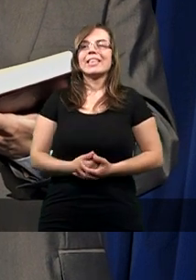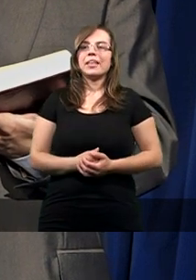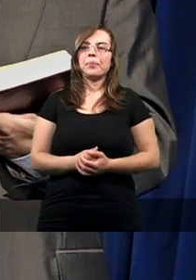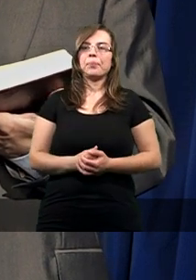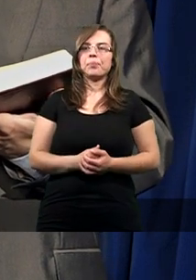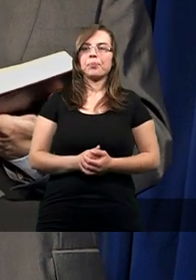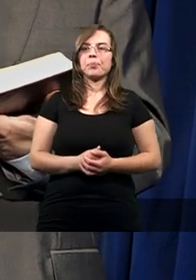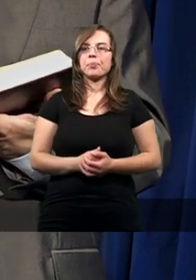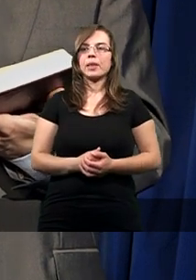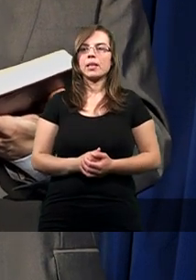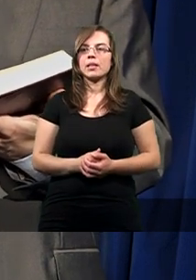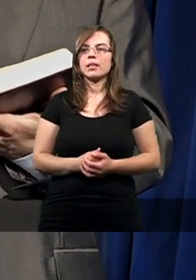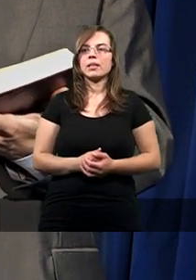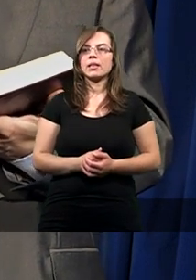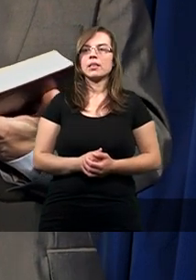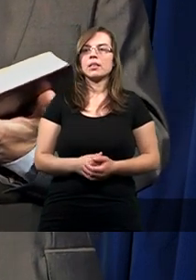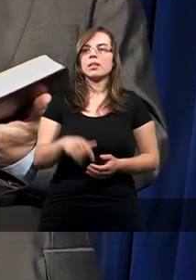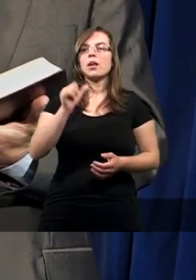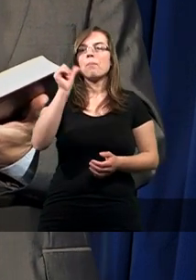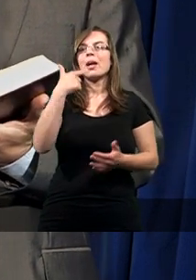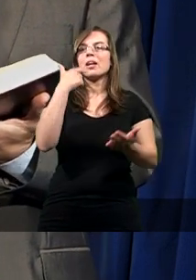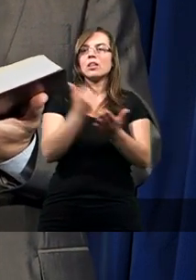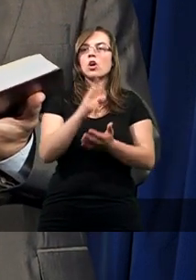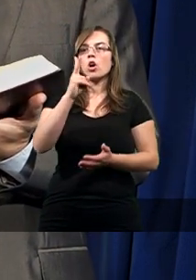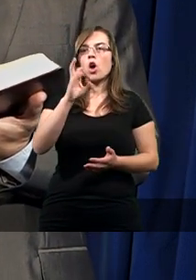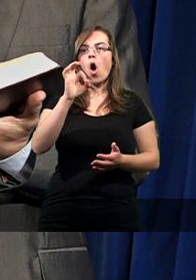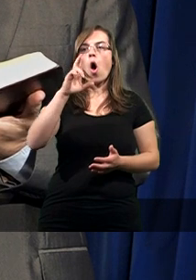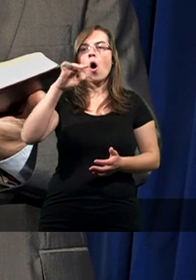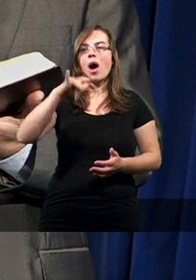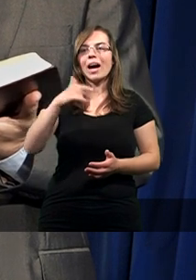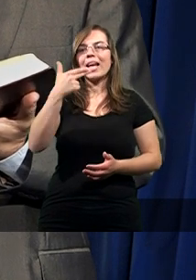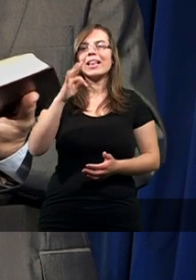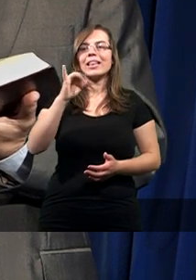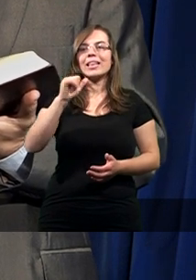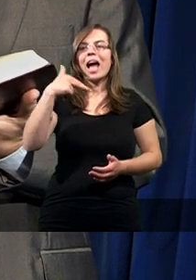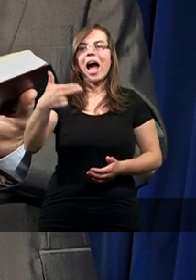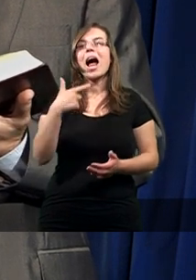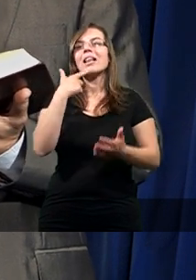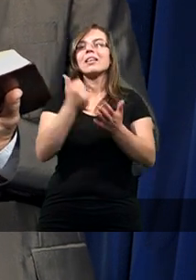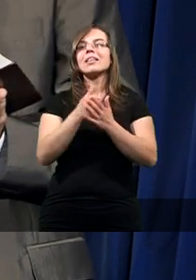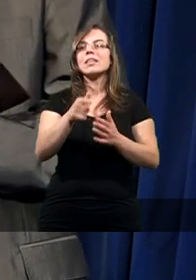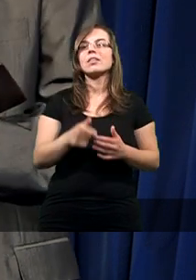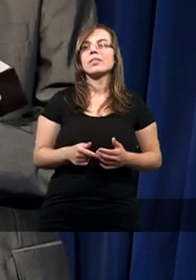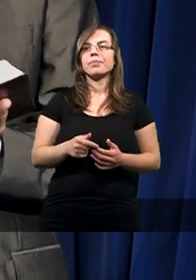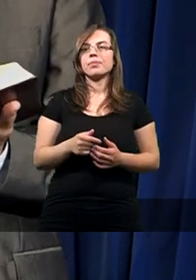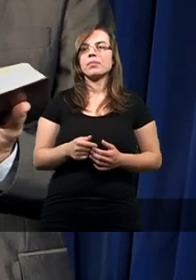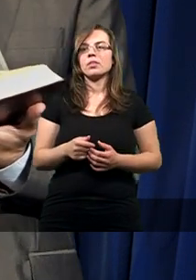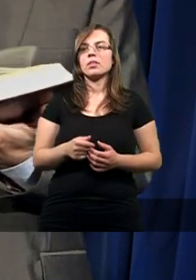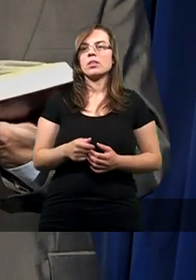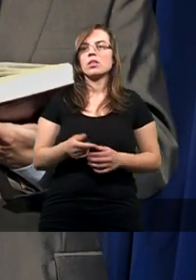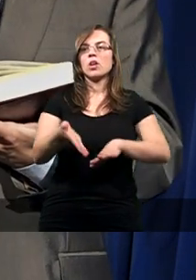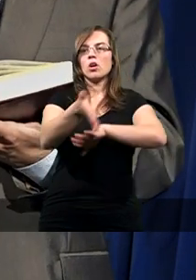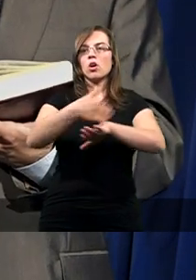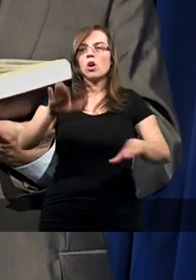1 Corinthians 10, verse 11. Pierwszy list do Koryntian. 10, verse